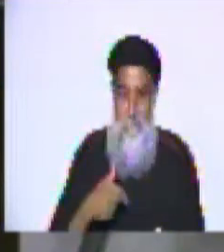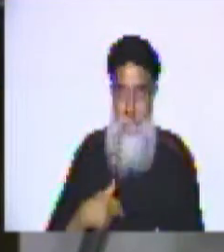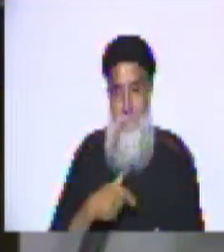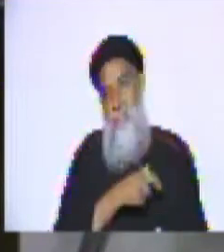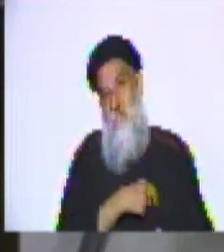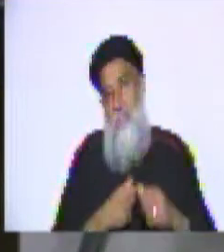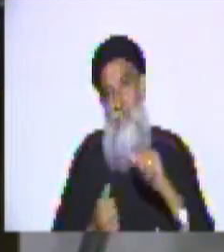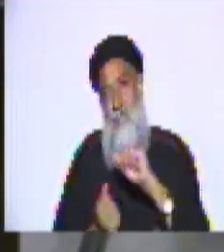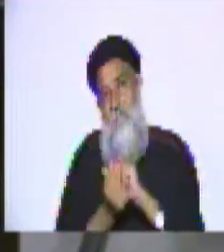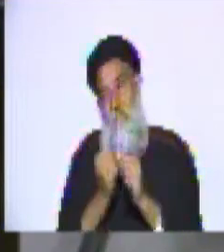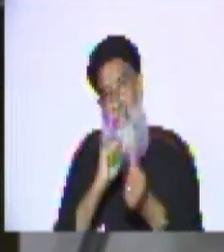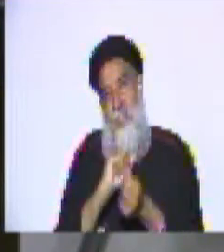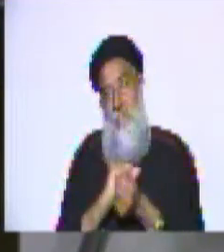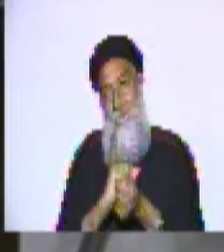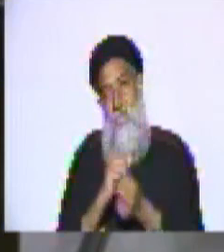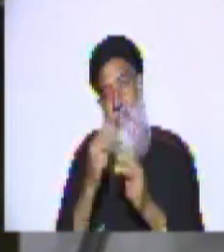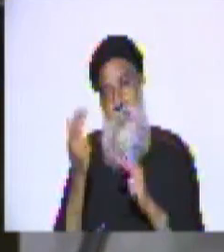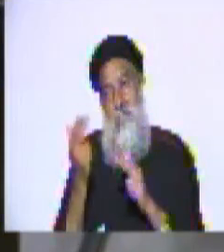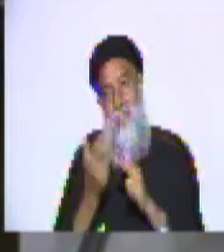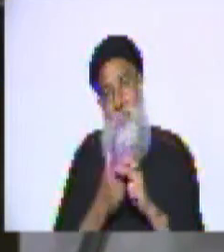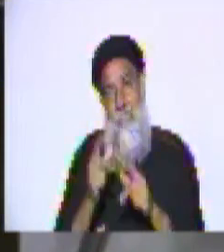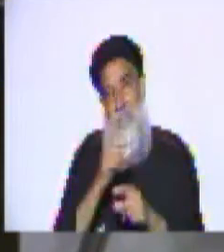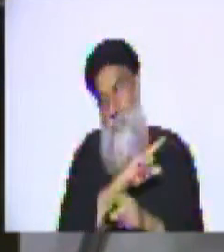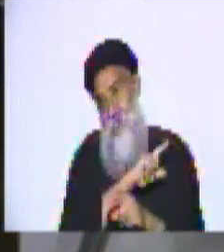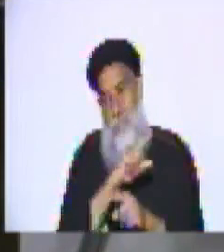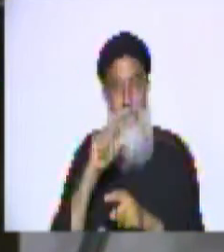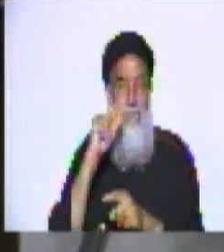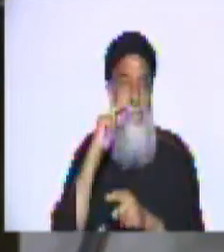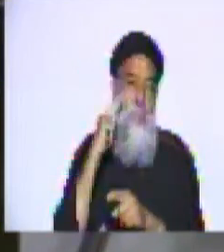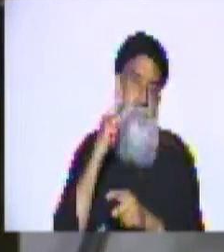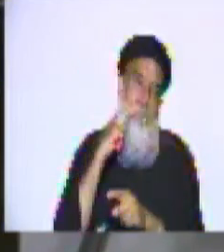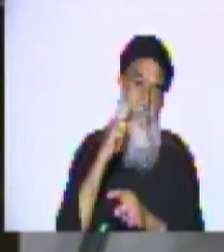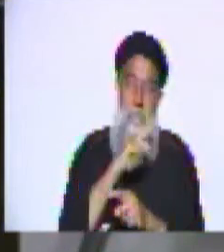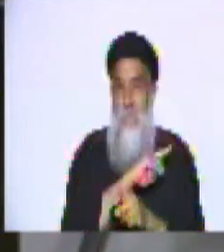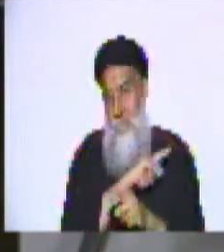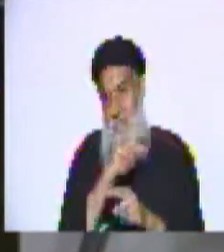الشماس يناول نفسه والشمامسه الدم ولا لا؟